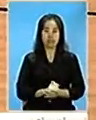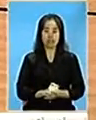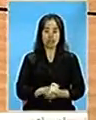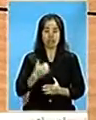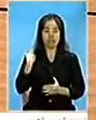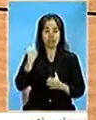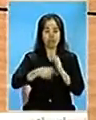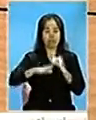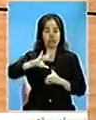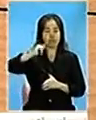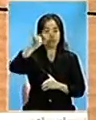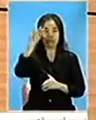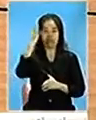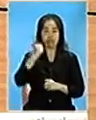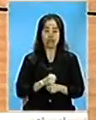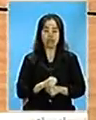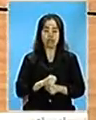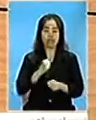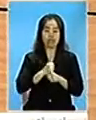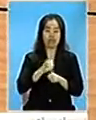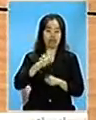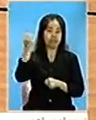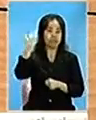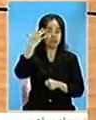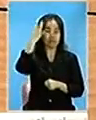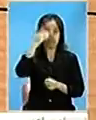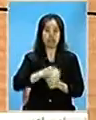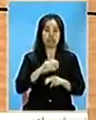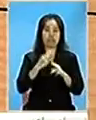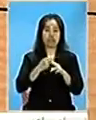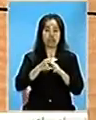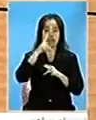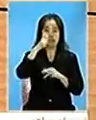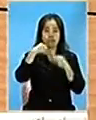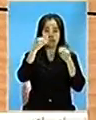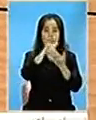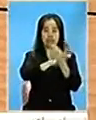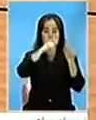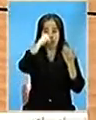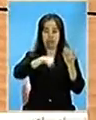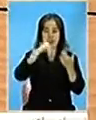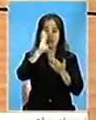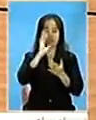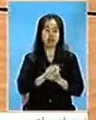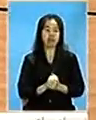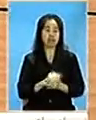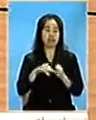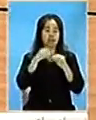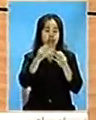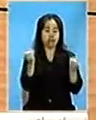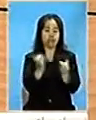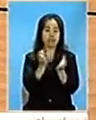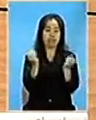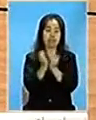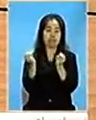ะไรดีขึ้นหรอกครับไม่ได้ทำให้เขาดังขึ้นเลยครับแต่มันเสียหายต่อประเทศชาตินะครับมีแต่ความแตกแยกกันอยู่อย่